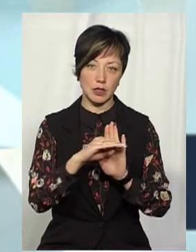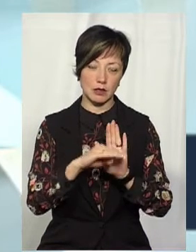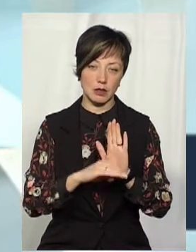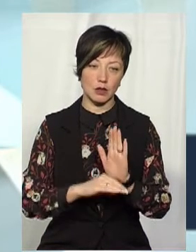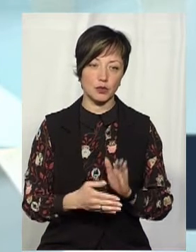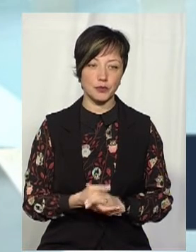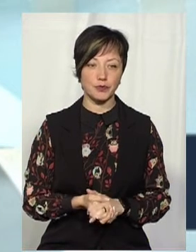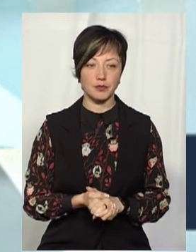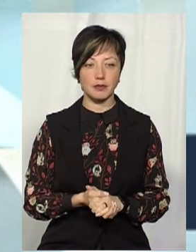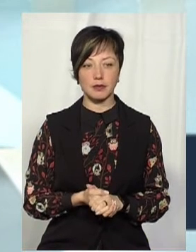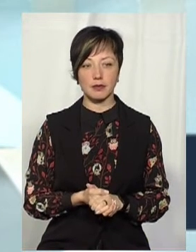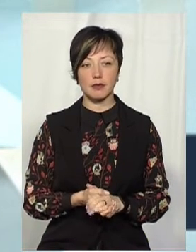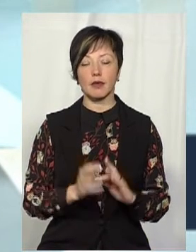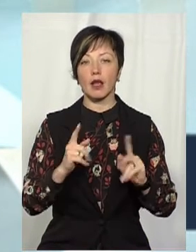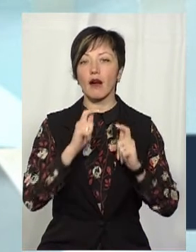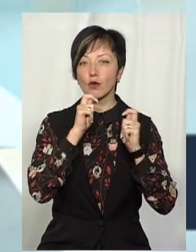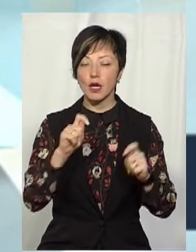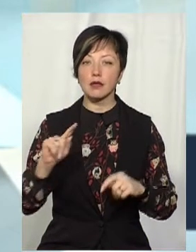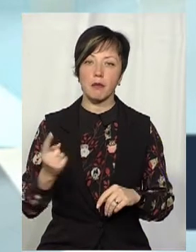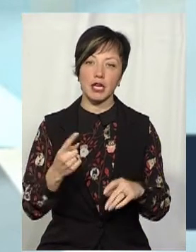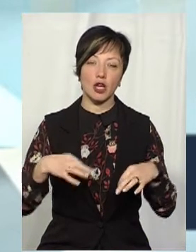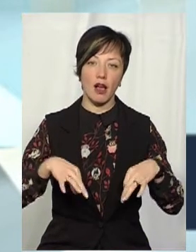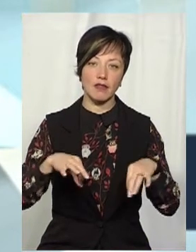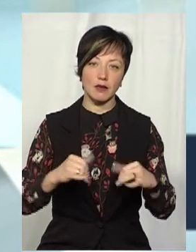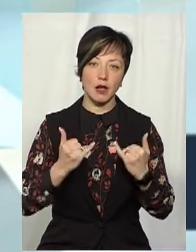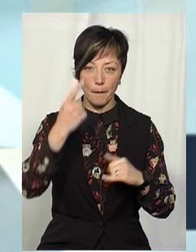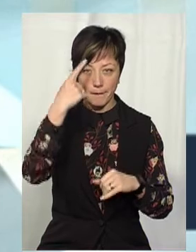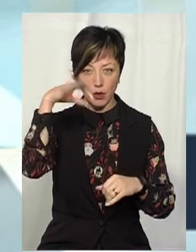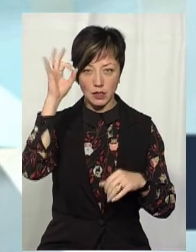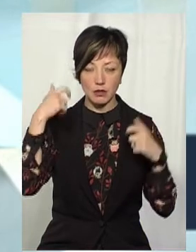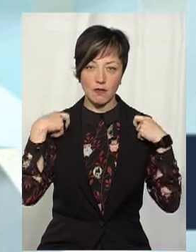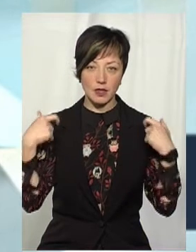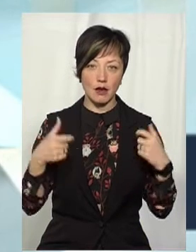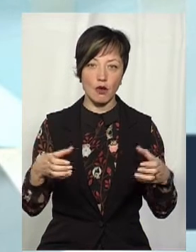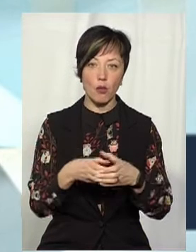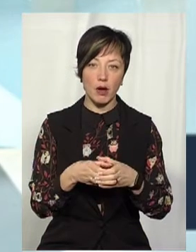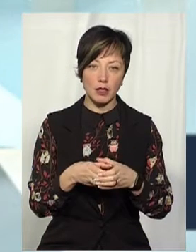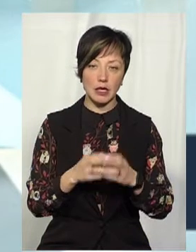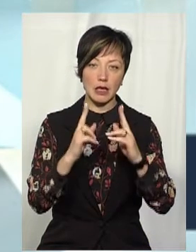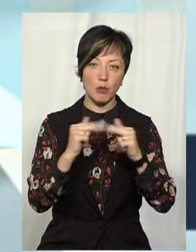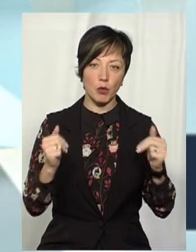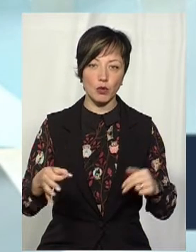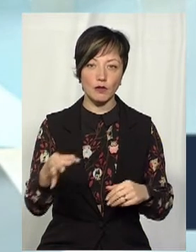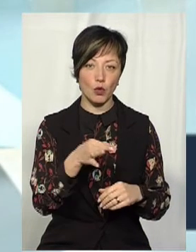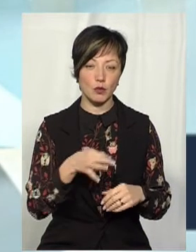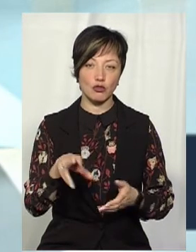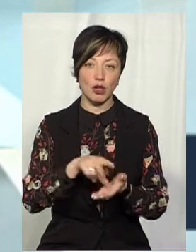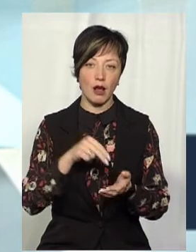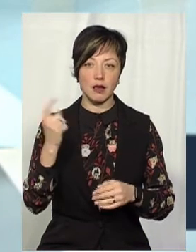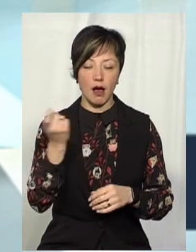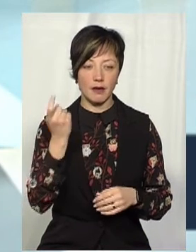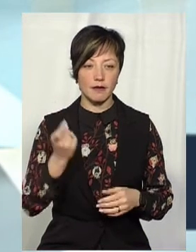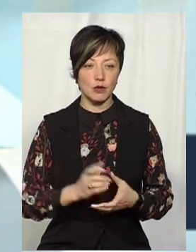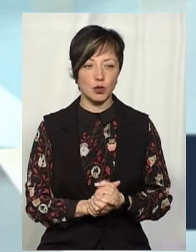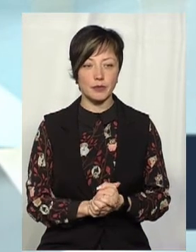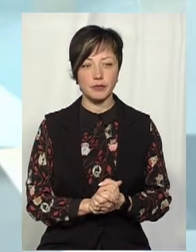сценарію. Так як вручалися перші автівки для поліцейських офіцерів громади там, Дніпропетровської області, Черкаської,